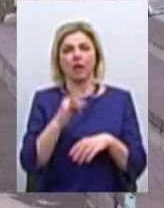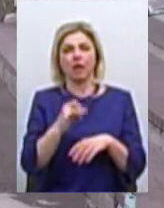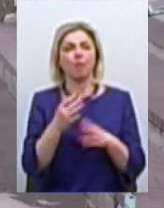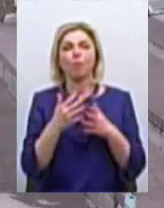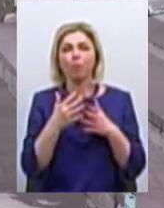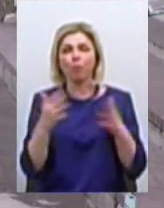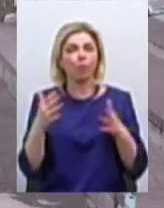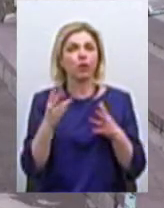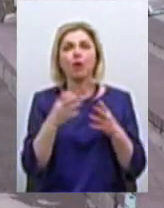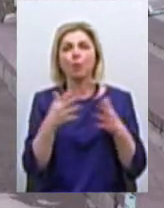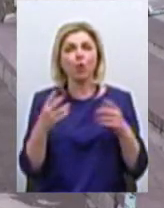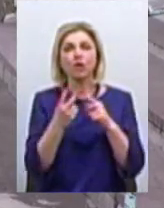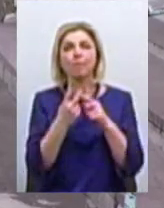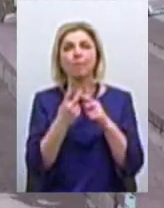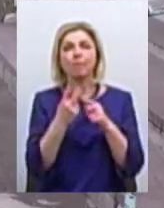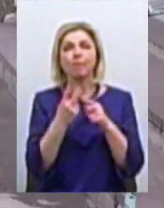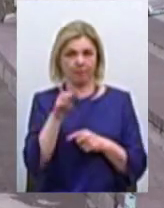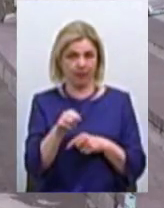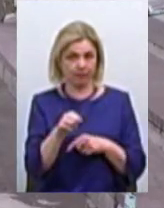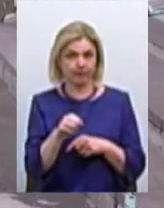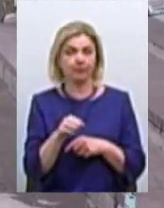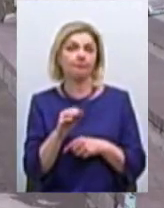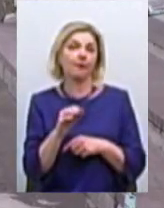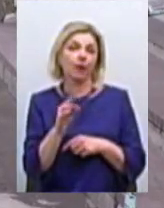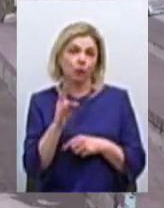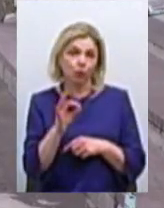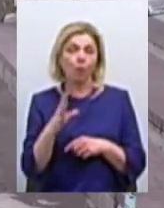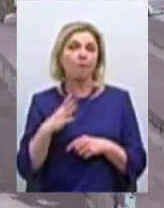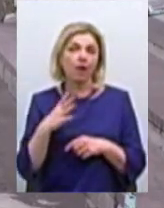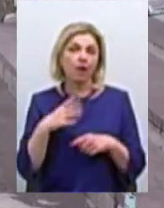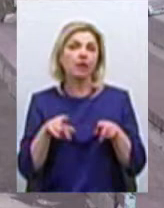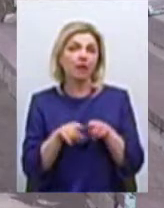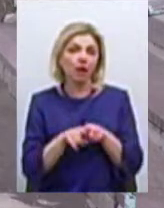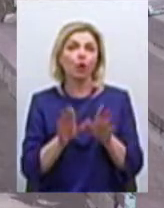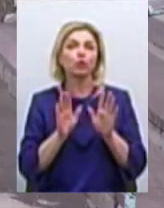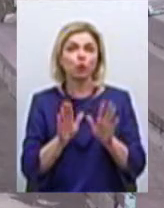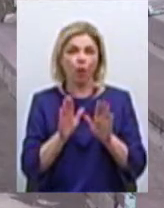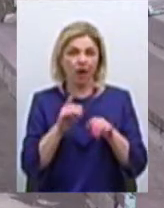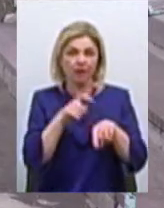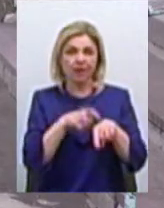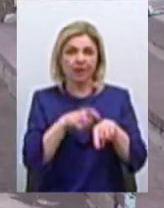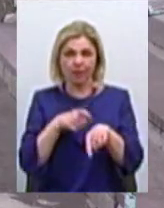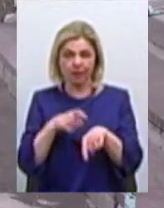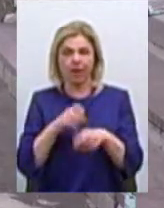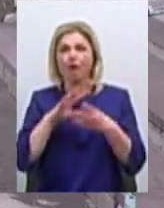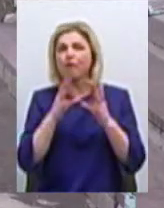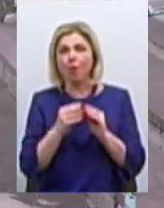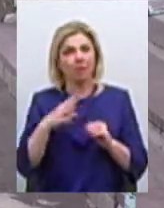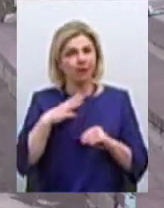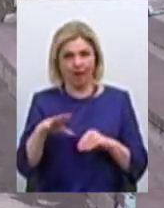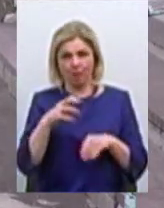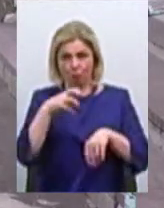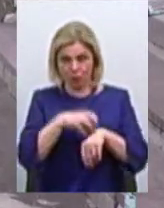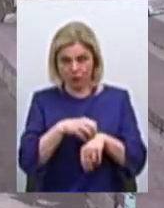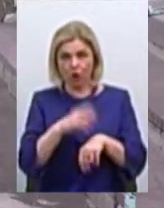ніж 1,5 сантиметра. Але були такі, що були лише подряпини і не було взагалі укуса. Але для